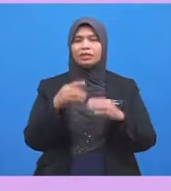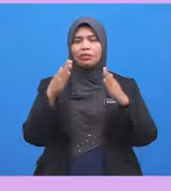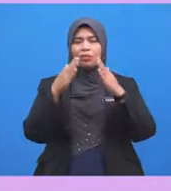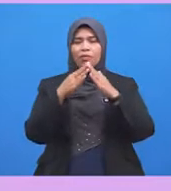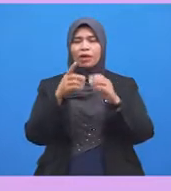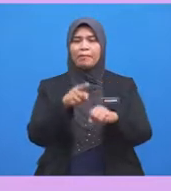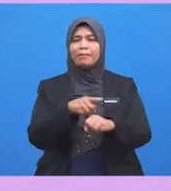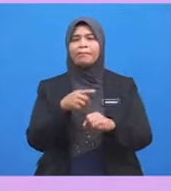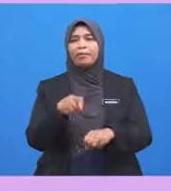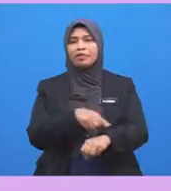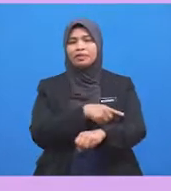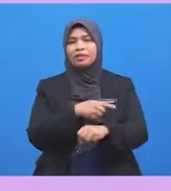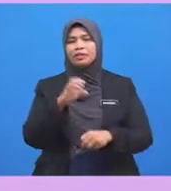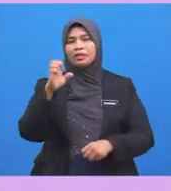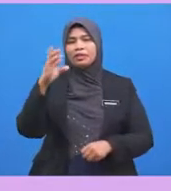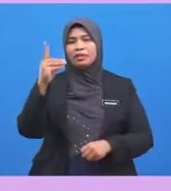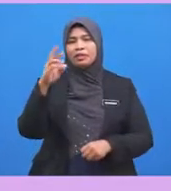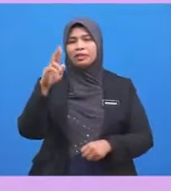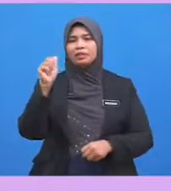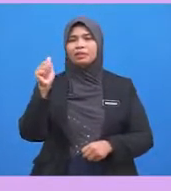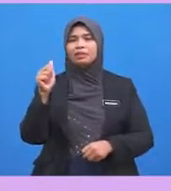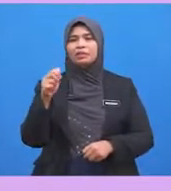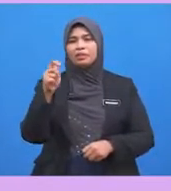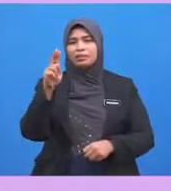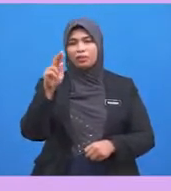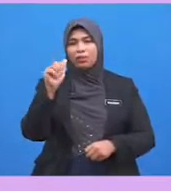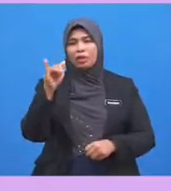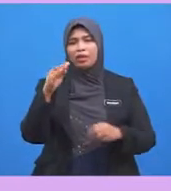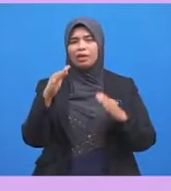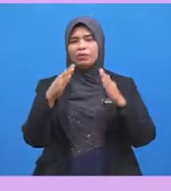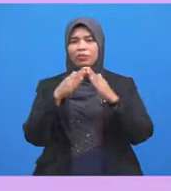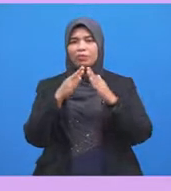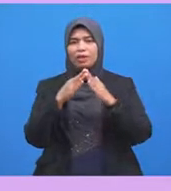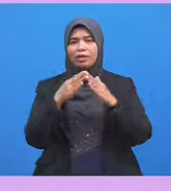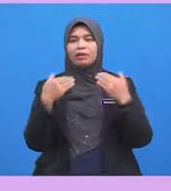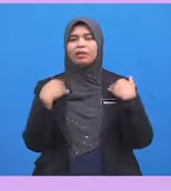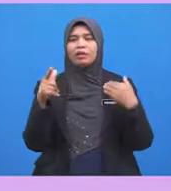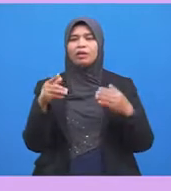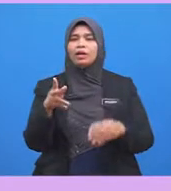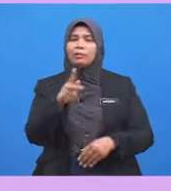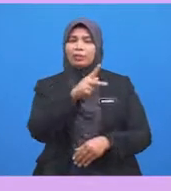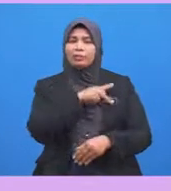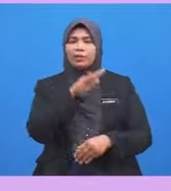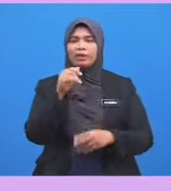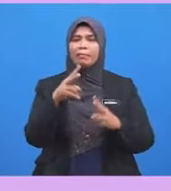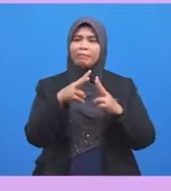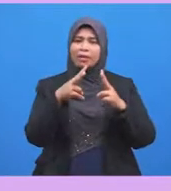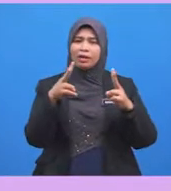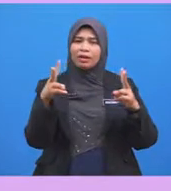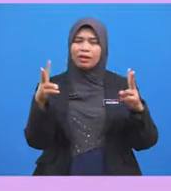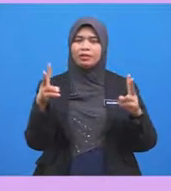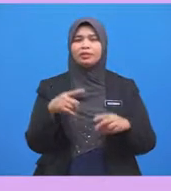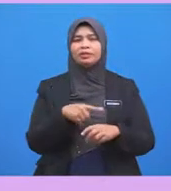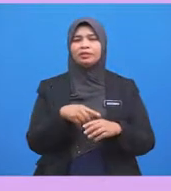Adrian. Tuai rumah Adrian merupakan pemimpin yang paling